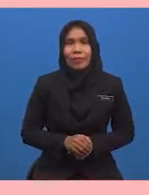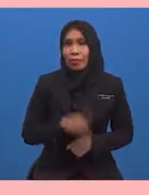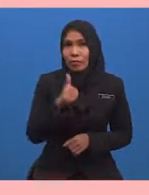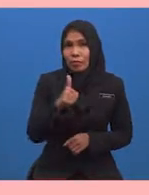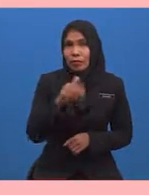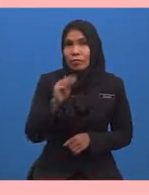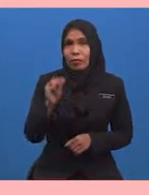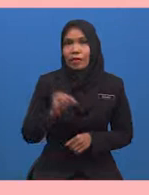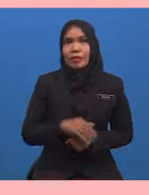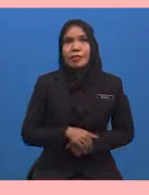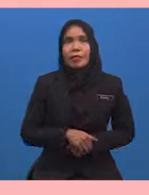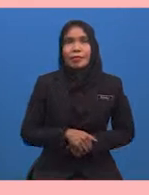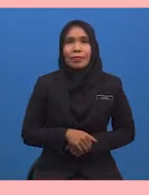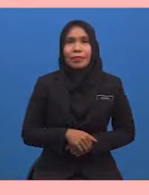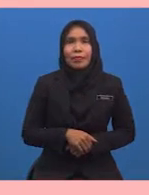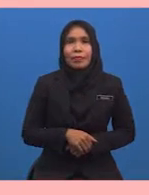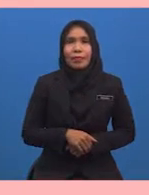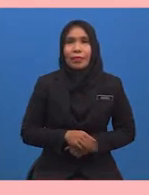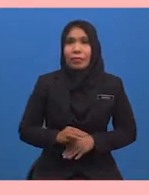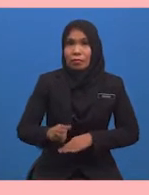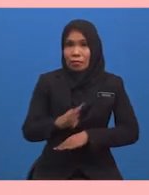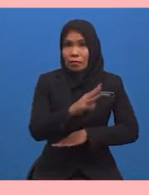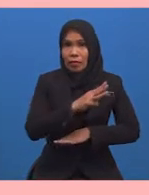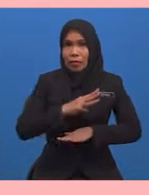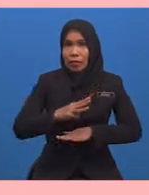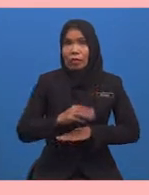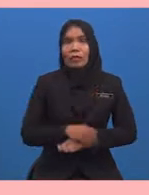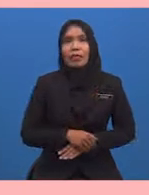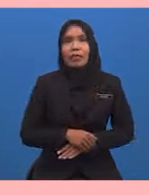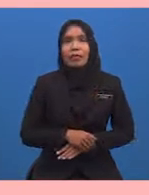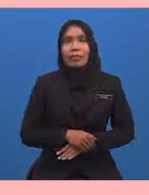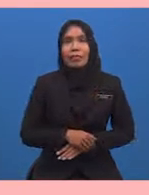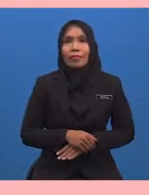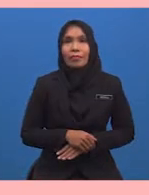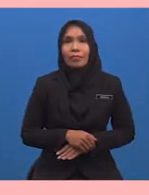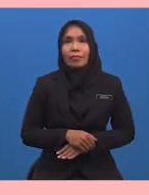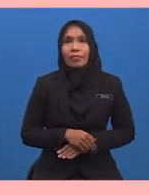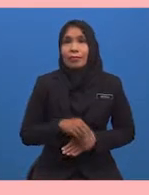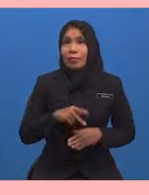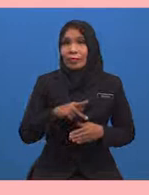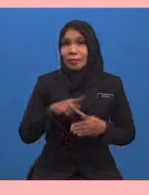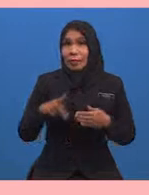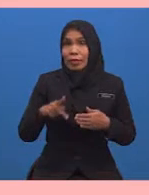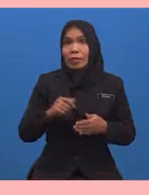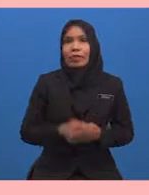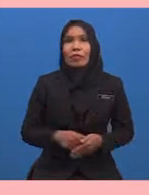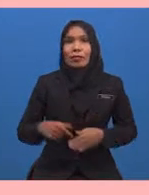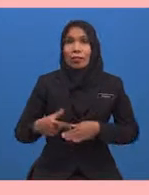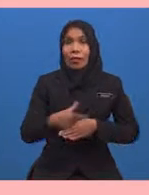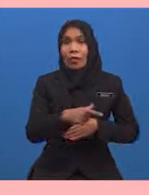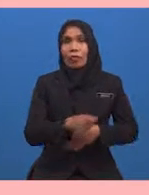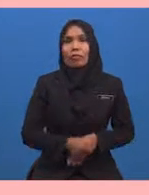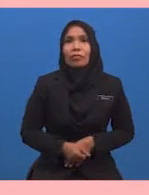Bagus, murid-murid. Tepat sekali. Kawasan pinggir laut berteluk dan terlindung daripada tiupan